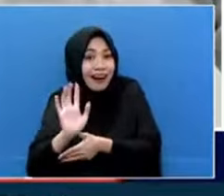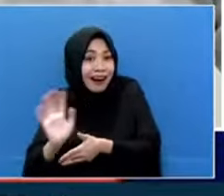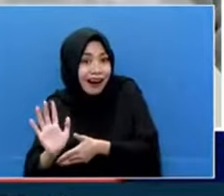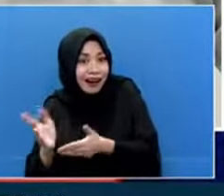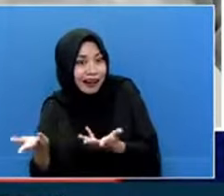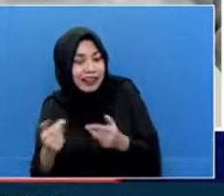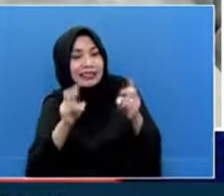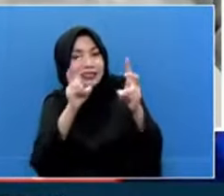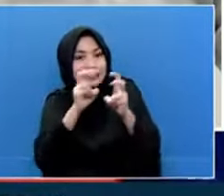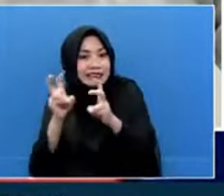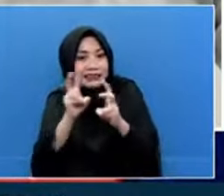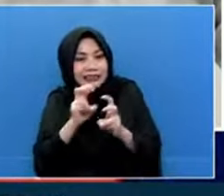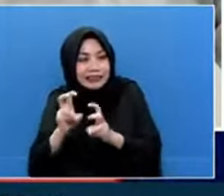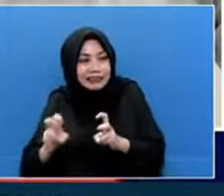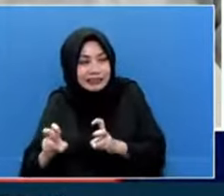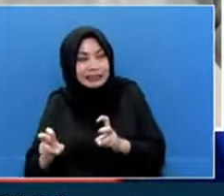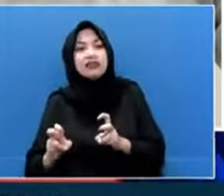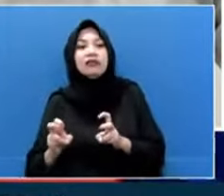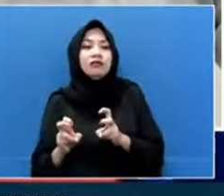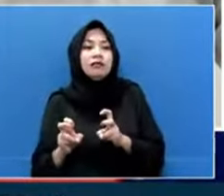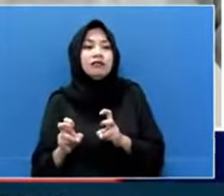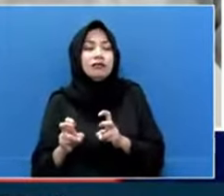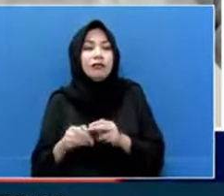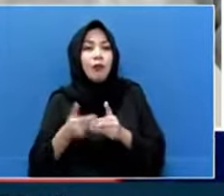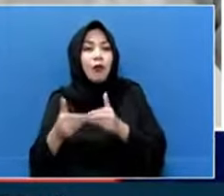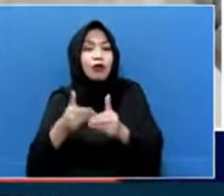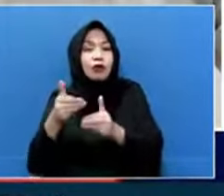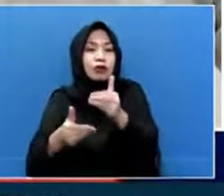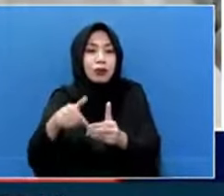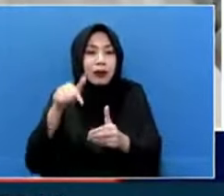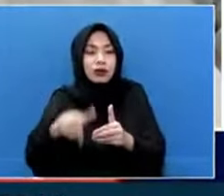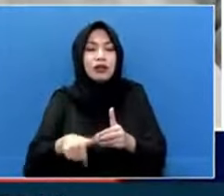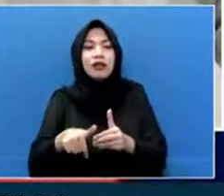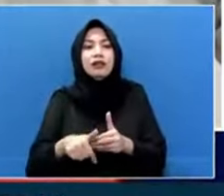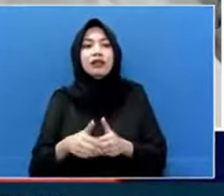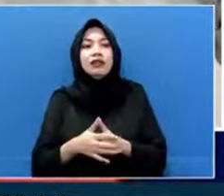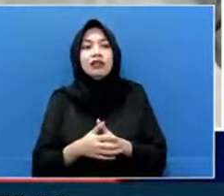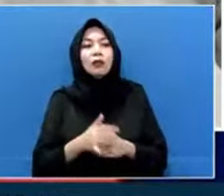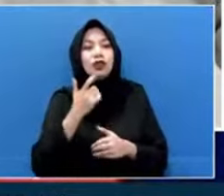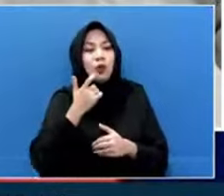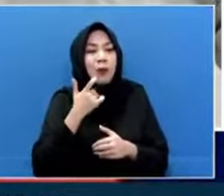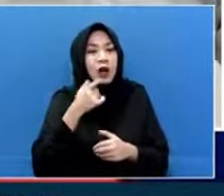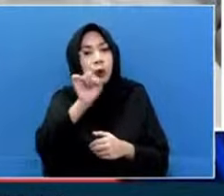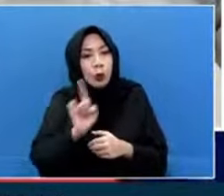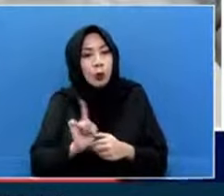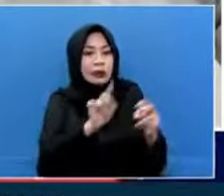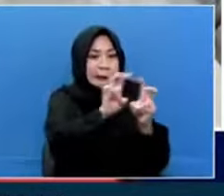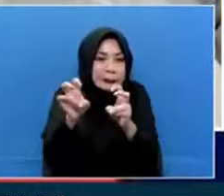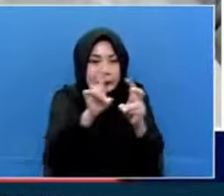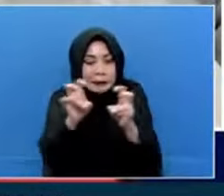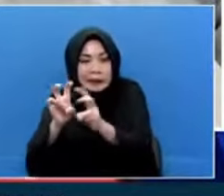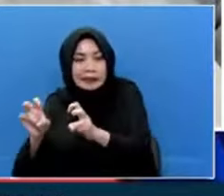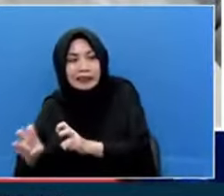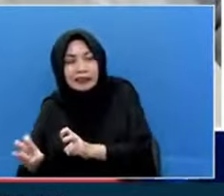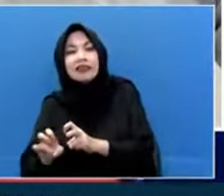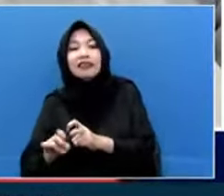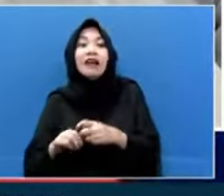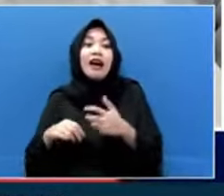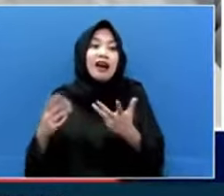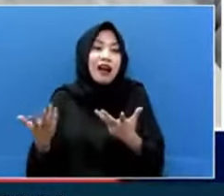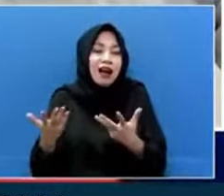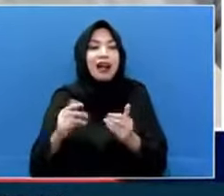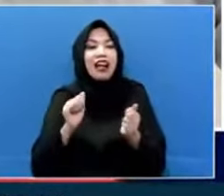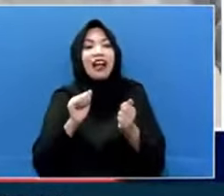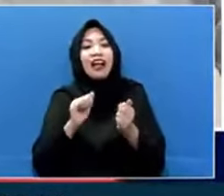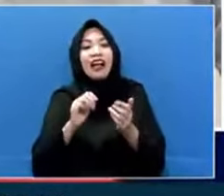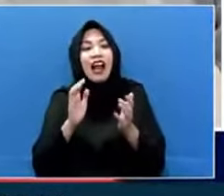akan mencoba untuk eh memaksimalkan dulu dan kami gelarkan Dan apakah itu bisa dinaikkan ke